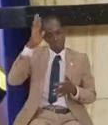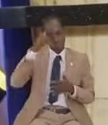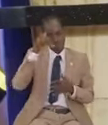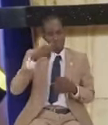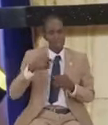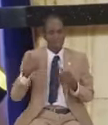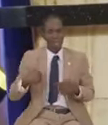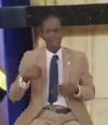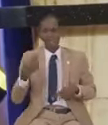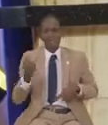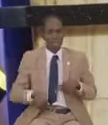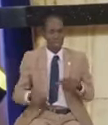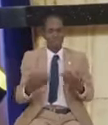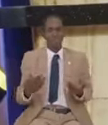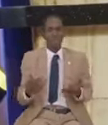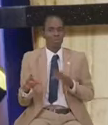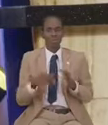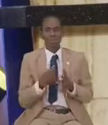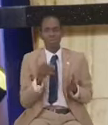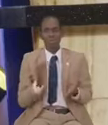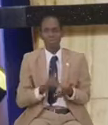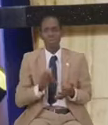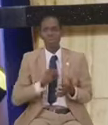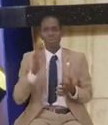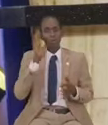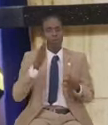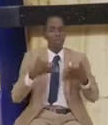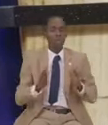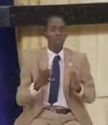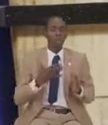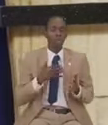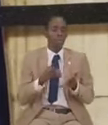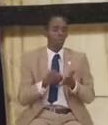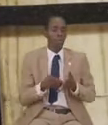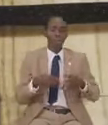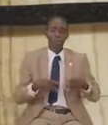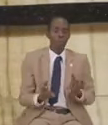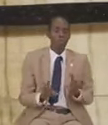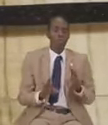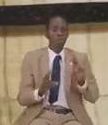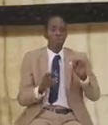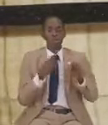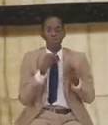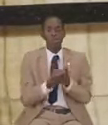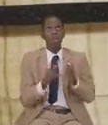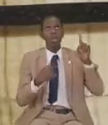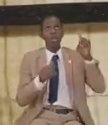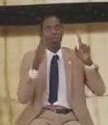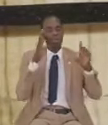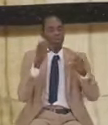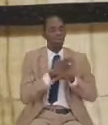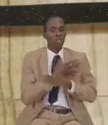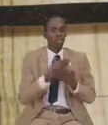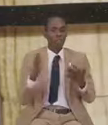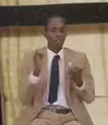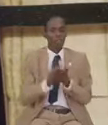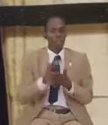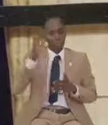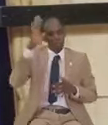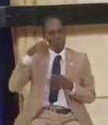ne peux plus faire cela moi je vais je vais faire ce que je veux je vous ai donné un cœur nouveau et je mettrai en vous